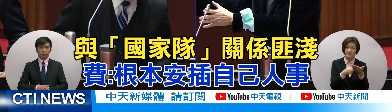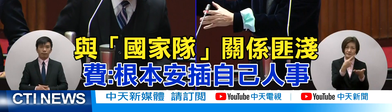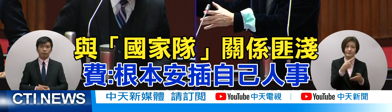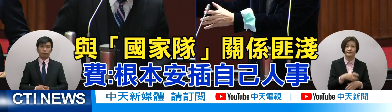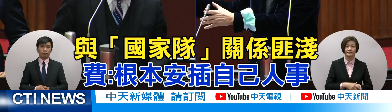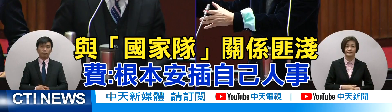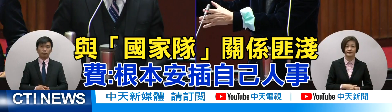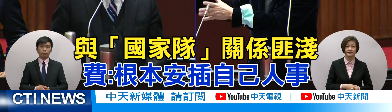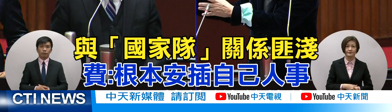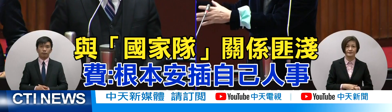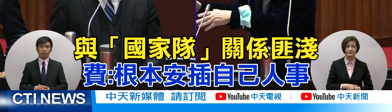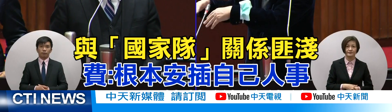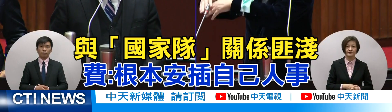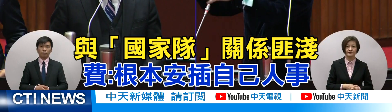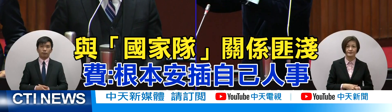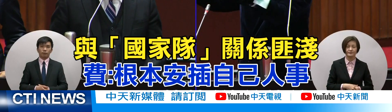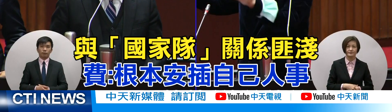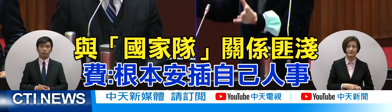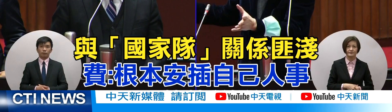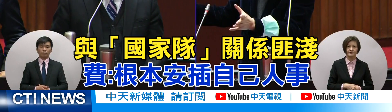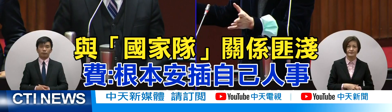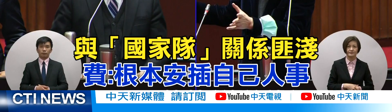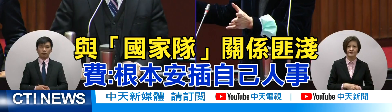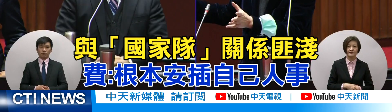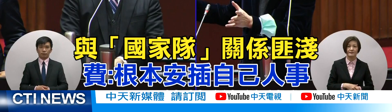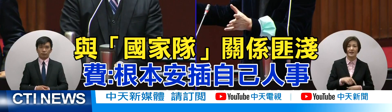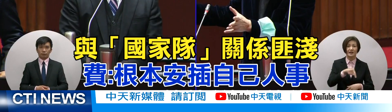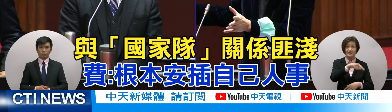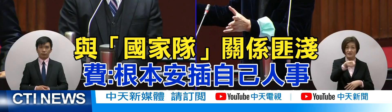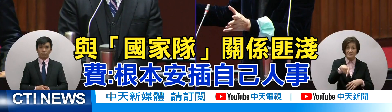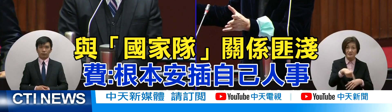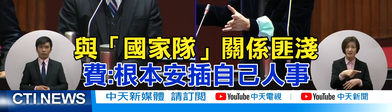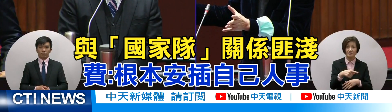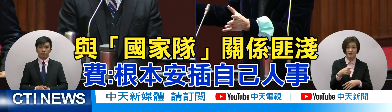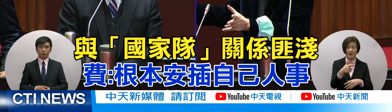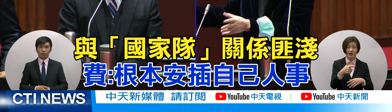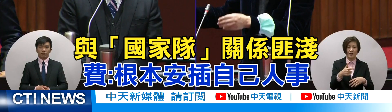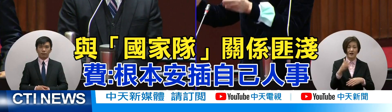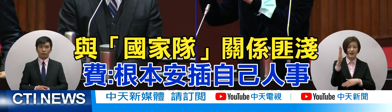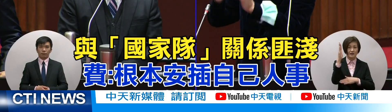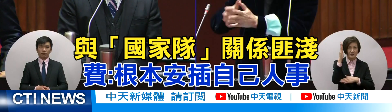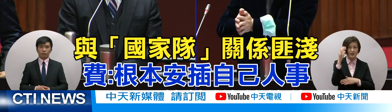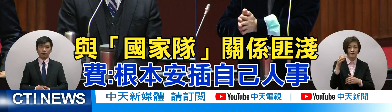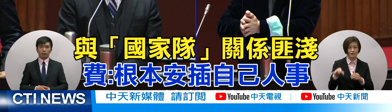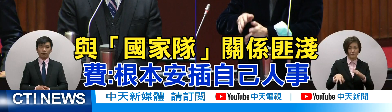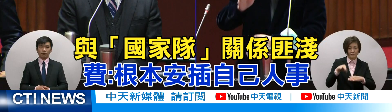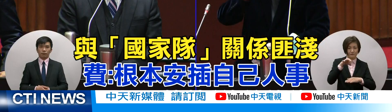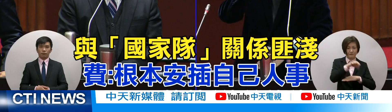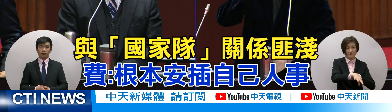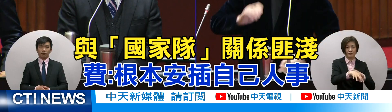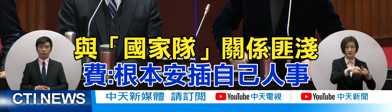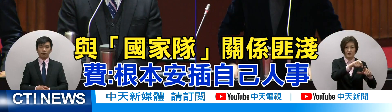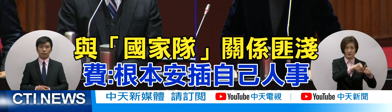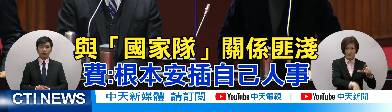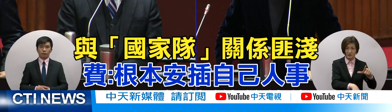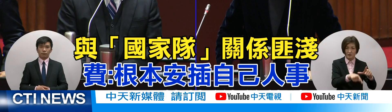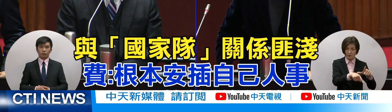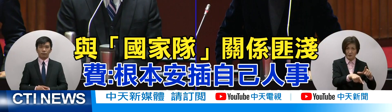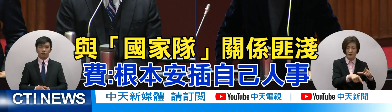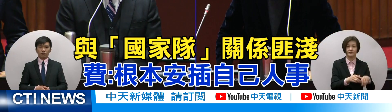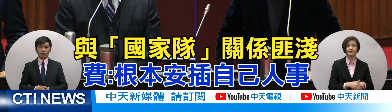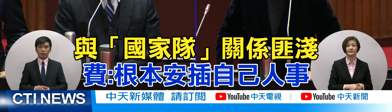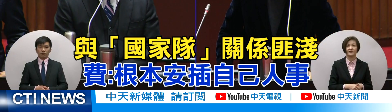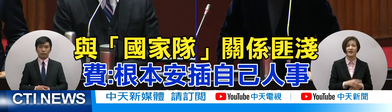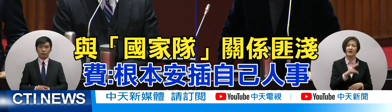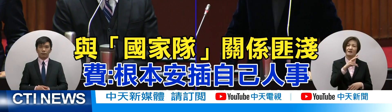金都是我们政府的公司投资的，金额也不是很多